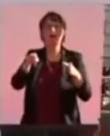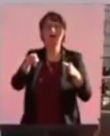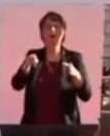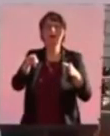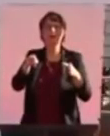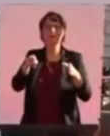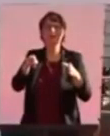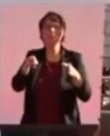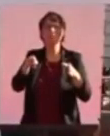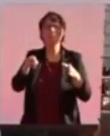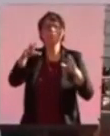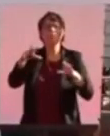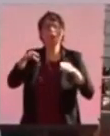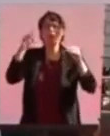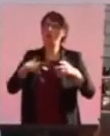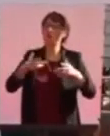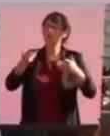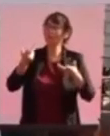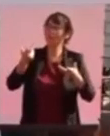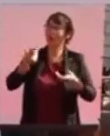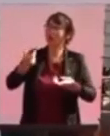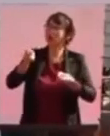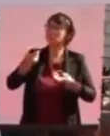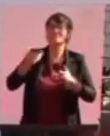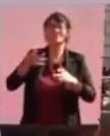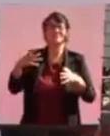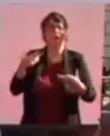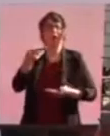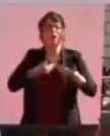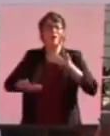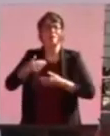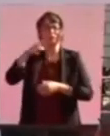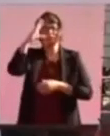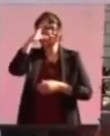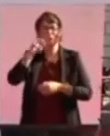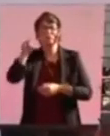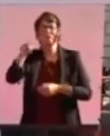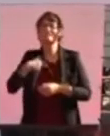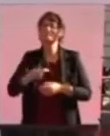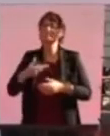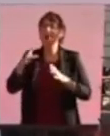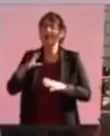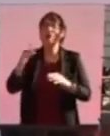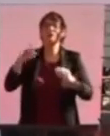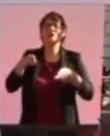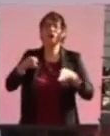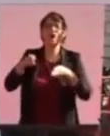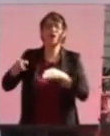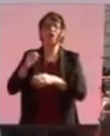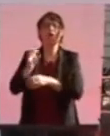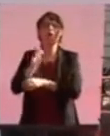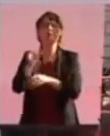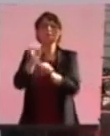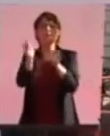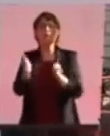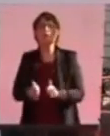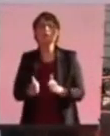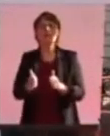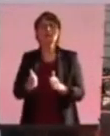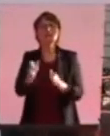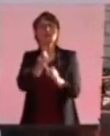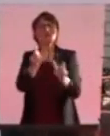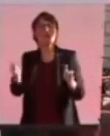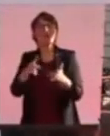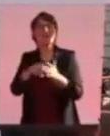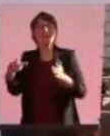biennali in collaborazione con l'università la vita cresce dell'ambiente che sarebbero andati nei servizi